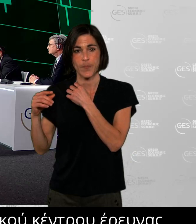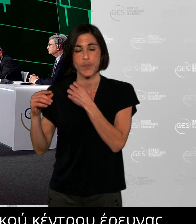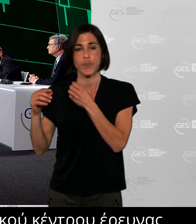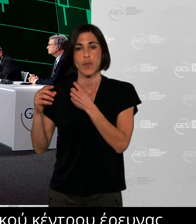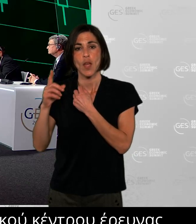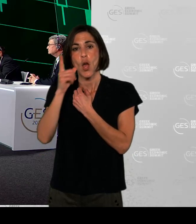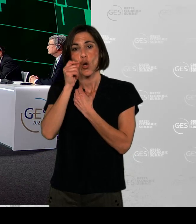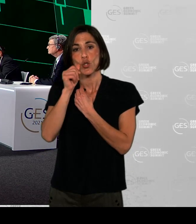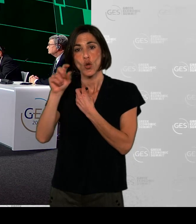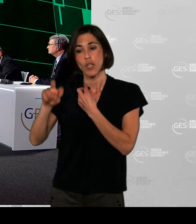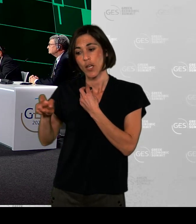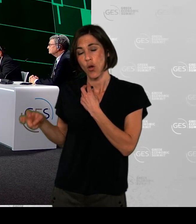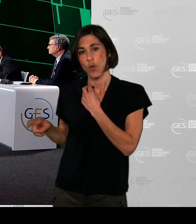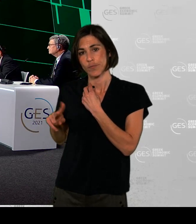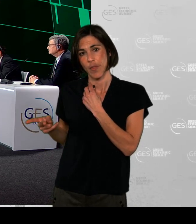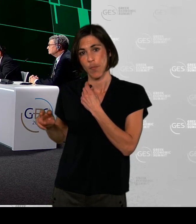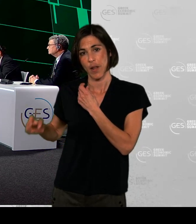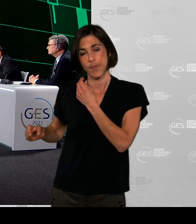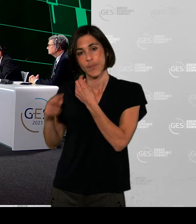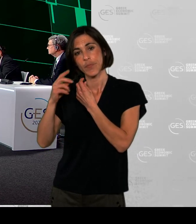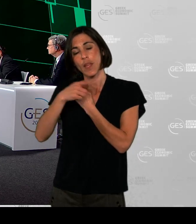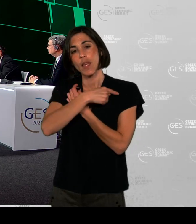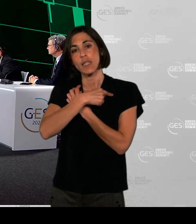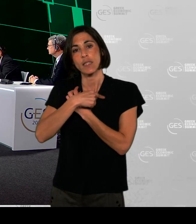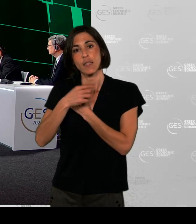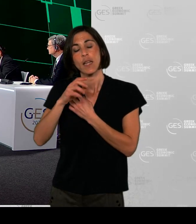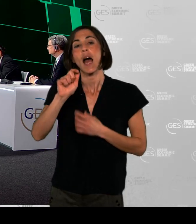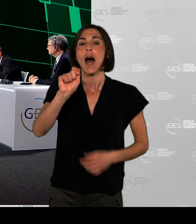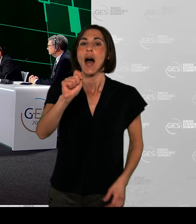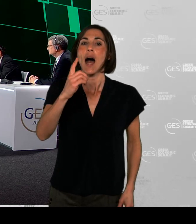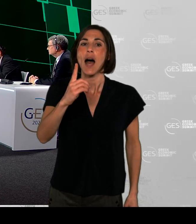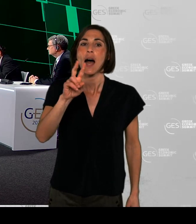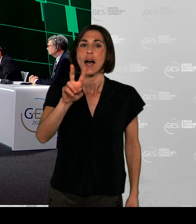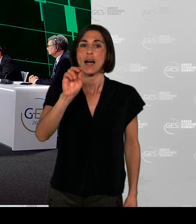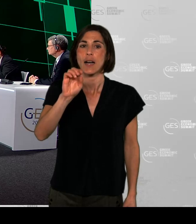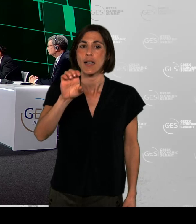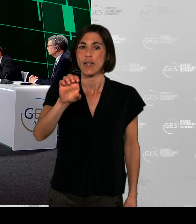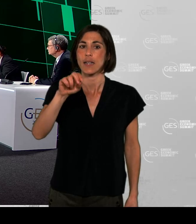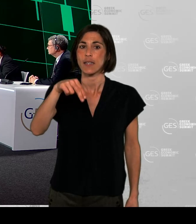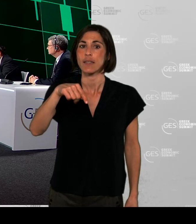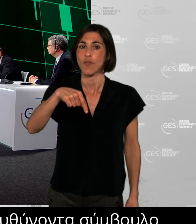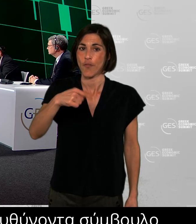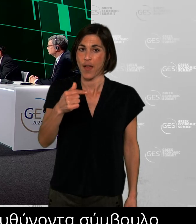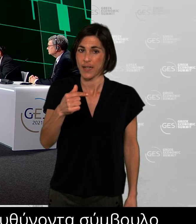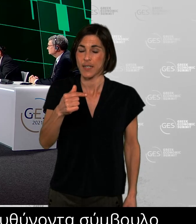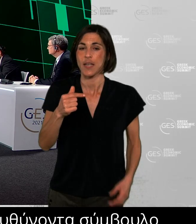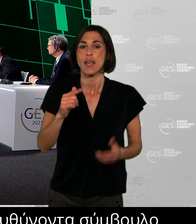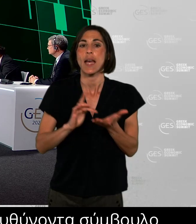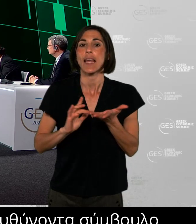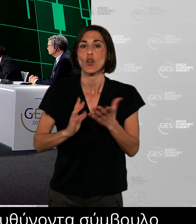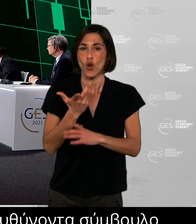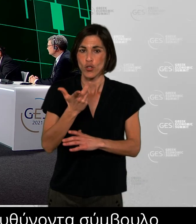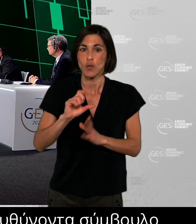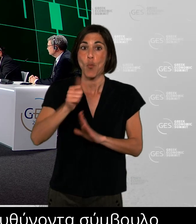κύριο Βασίλη Γρηγορίου, συνειδητή και διευθύντα σύμβουλο της Advent Technologies, της πρώτης παγκόσμιας εταιρείας ενέργειας που ξεκίνησε από την